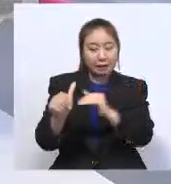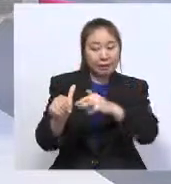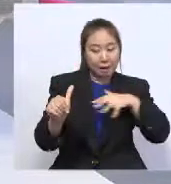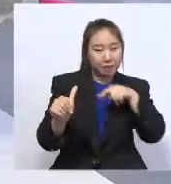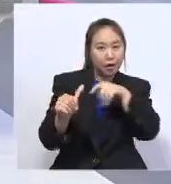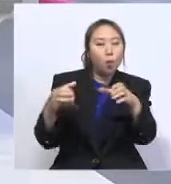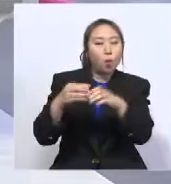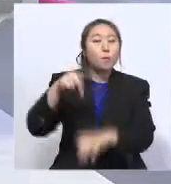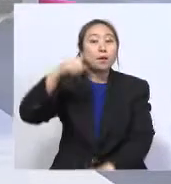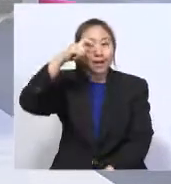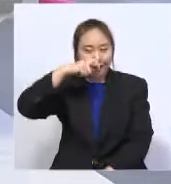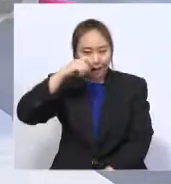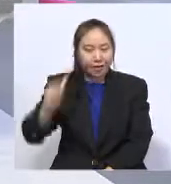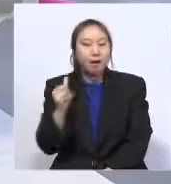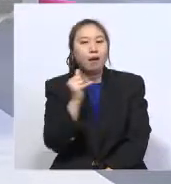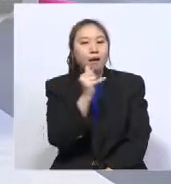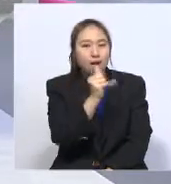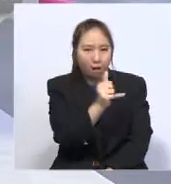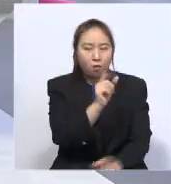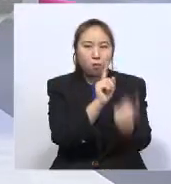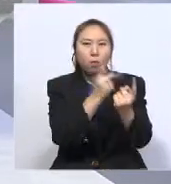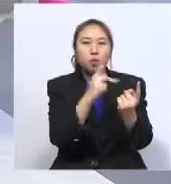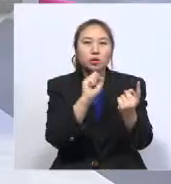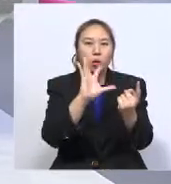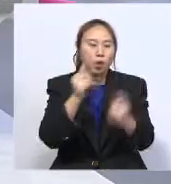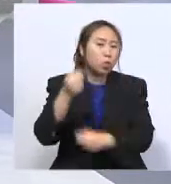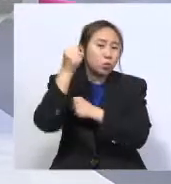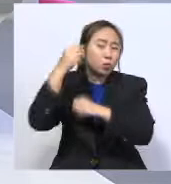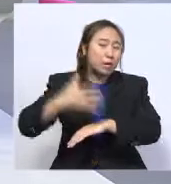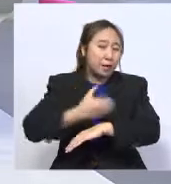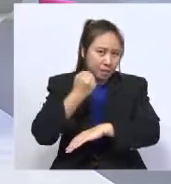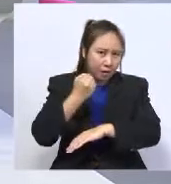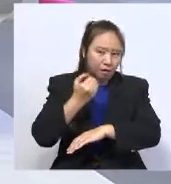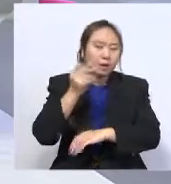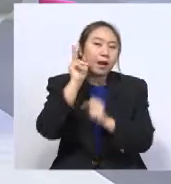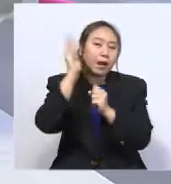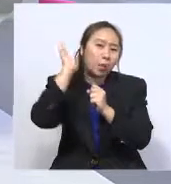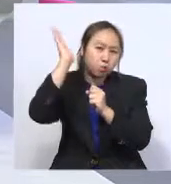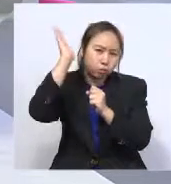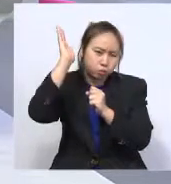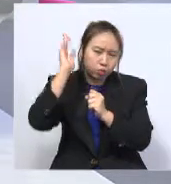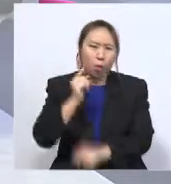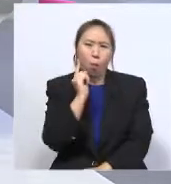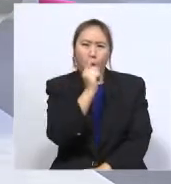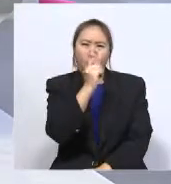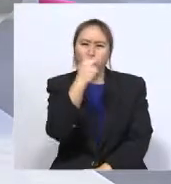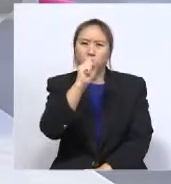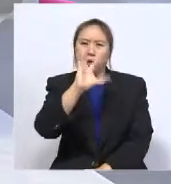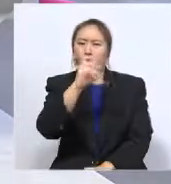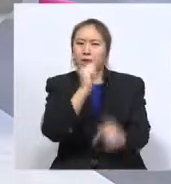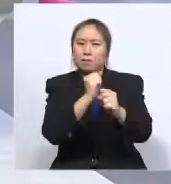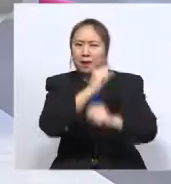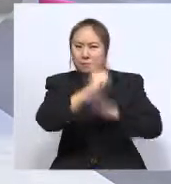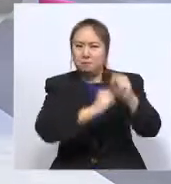แกนนำพรรคเพื่อไทยนะครับเข้ารับทราบข้อกล่าวหาขัดคำสั่งคสช.ชุมนุมทางการเมืองกรณีการแถลงข่าววิจารณ์การทำงาน4ปีของคสช.